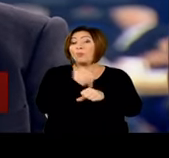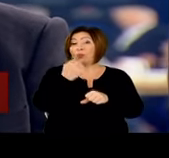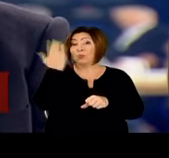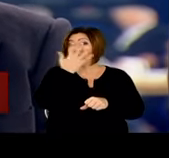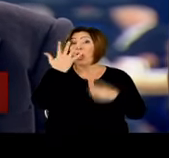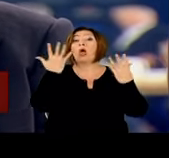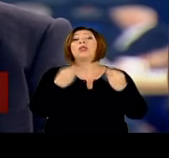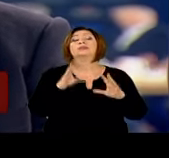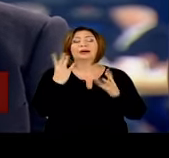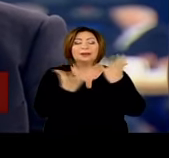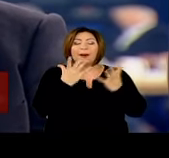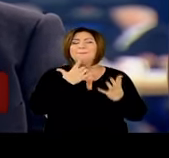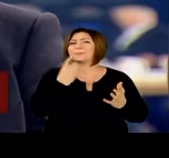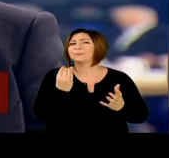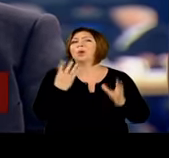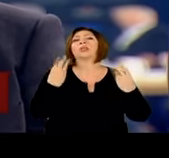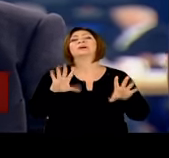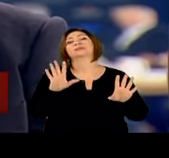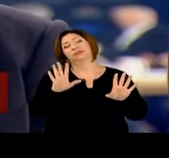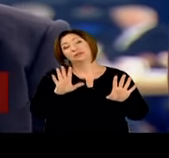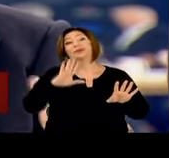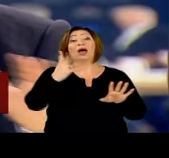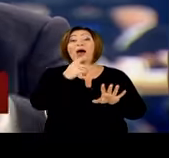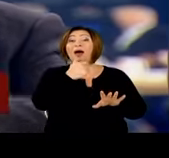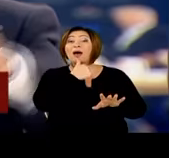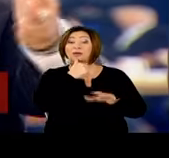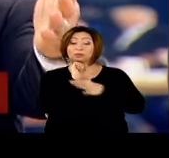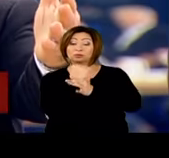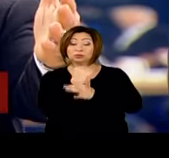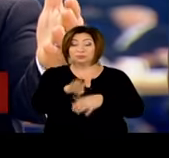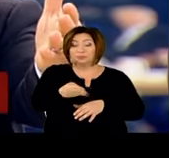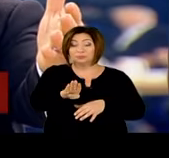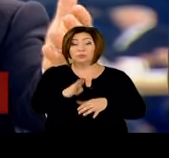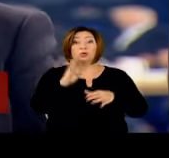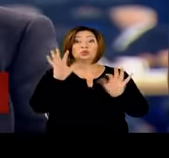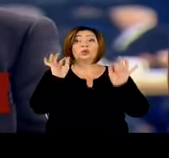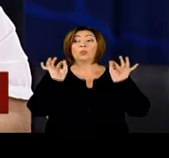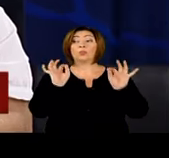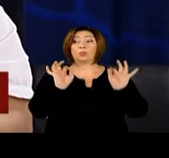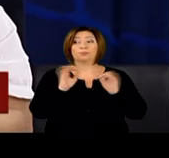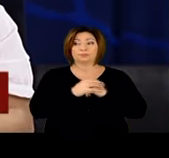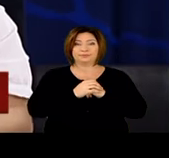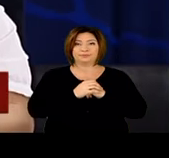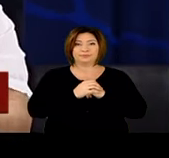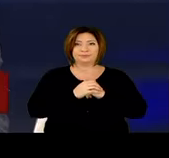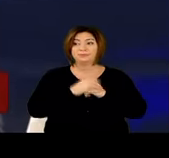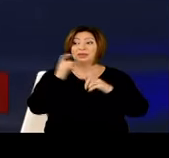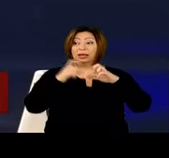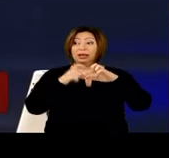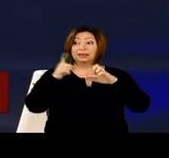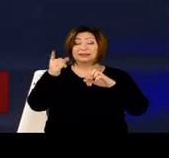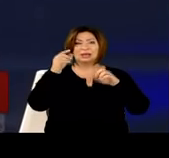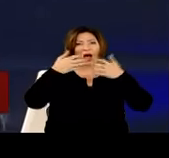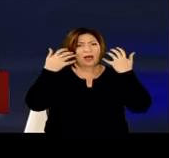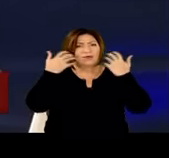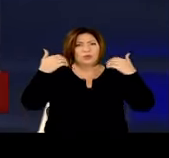pişir, güzel bir pişirimci olmazsa gene maalesef bir ocak, ocakçı çok mühim. Doğru mu Hasan, evet, Bey? Mesur Bey, siz hayvanı sever